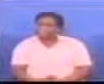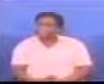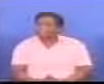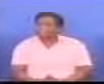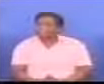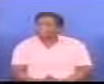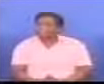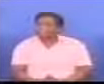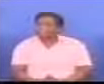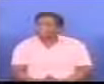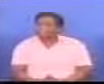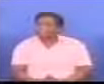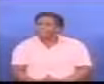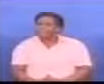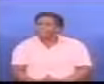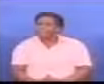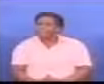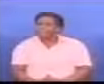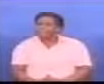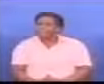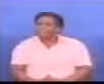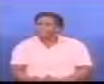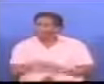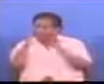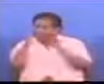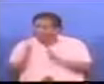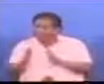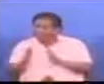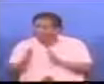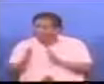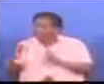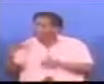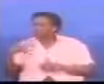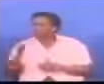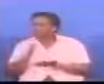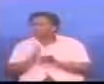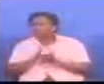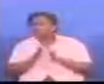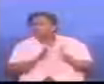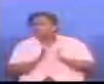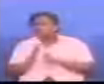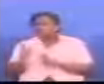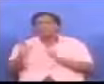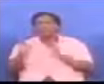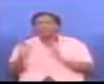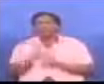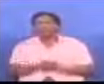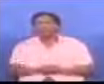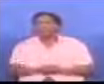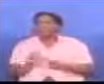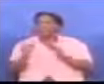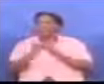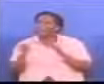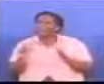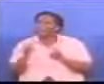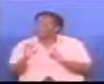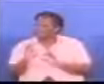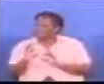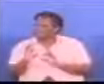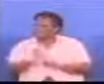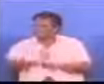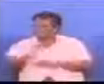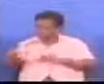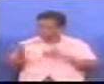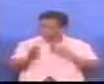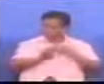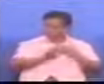Sasa Mheshimiwa Waziri, huu mpango wako mzuri ndio, lakini hebu rudini kwenye thinking